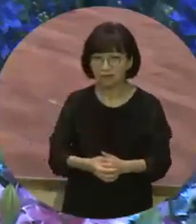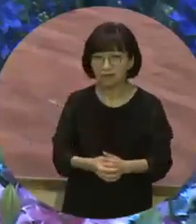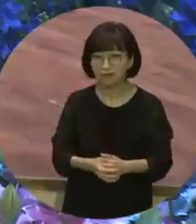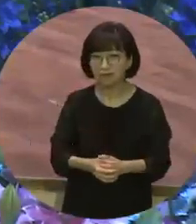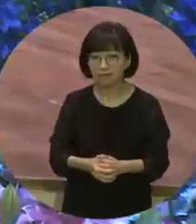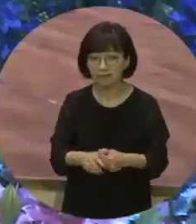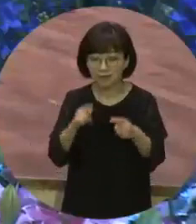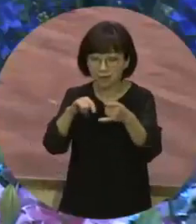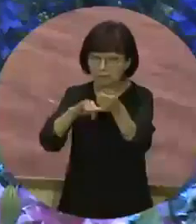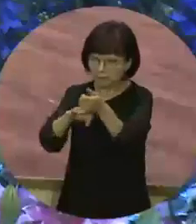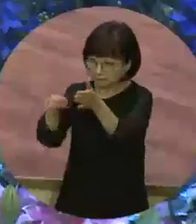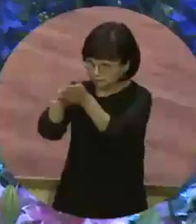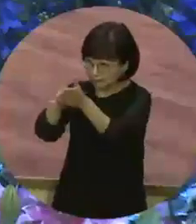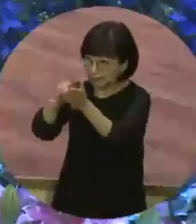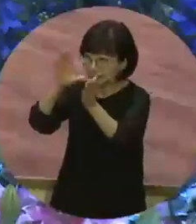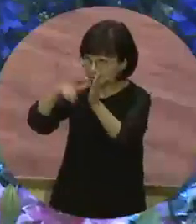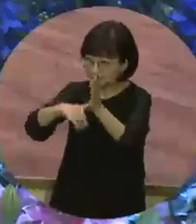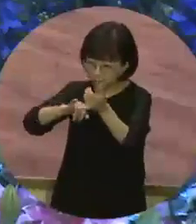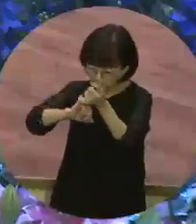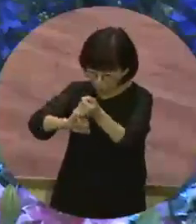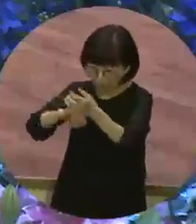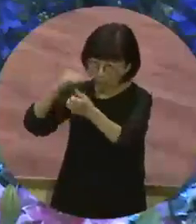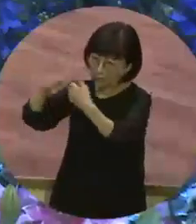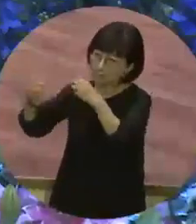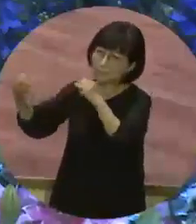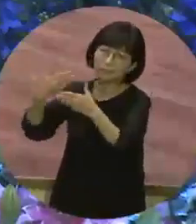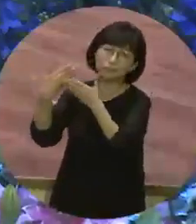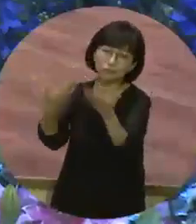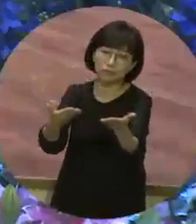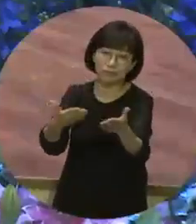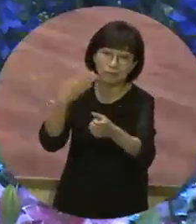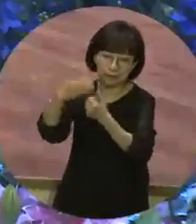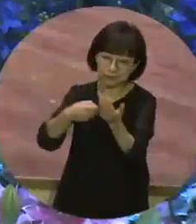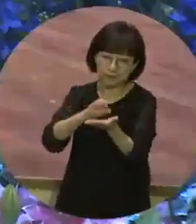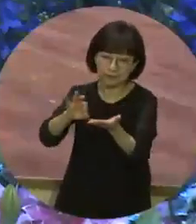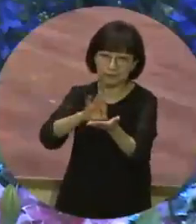역사가 일어날 수밖에 없어요. 하나님 쓸 수밖에 없다니까.